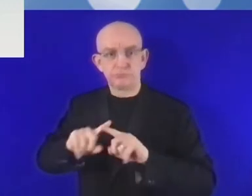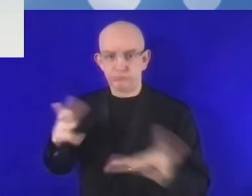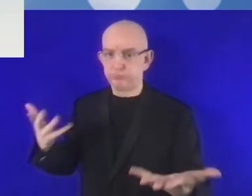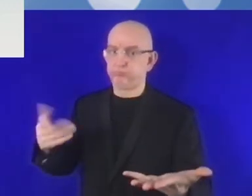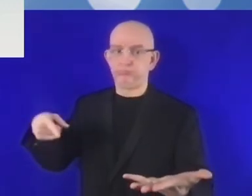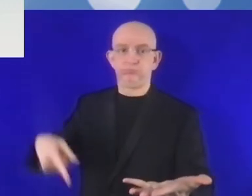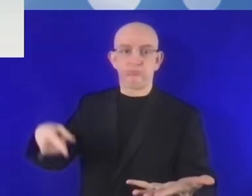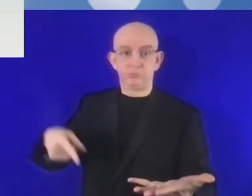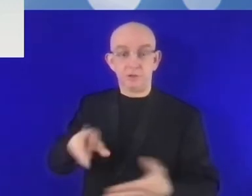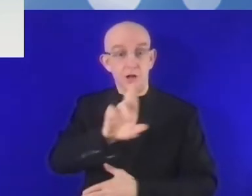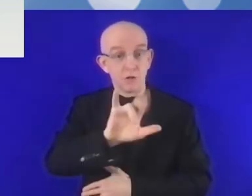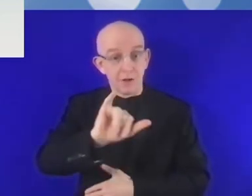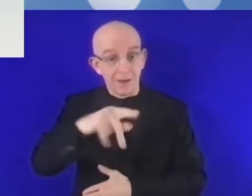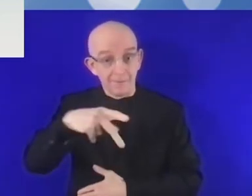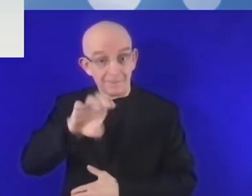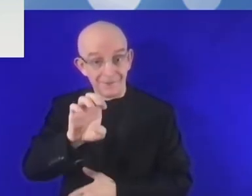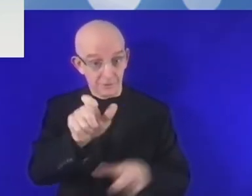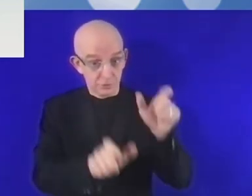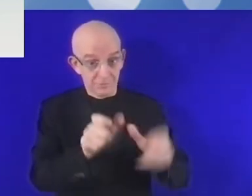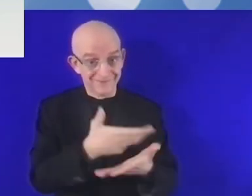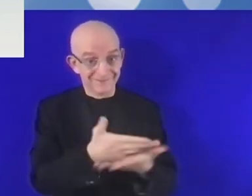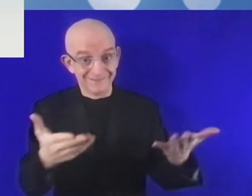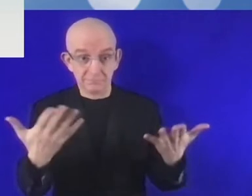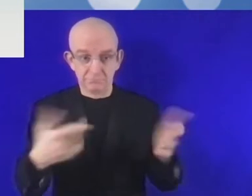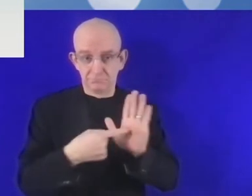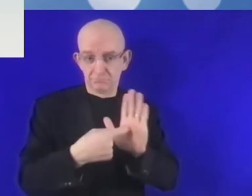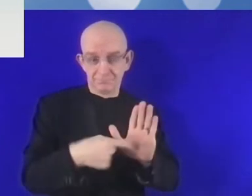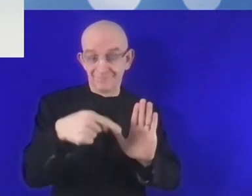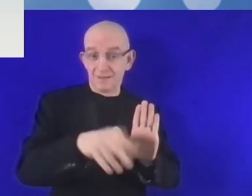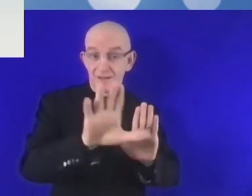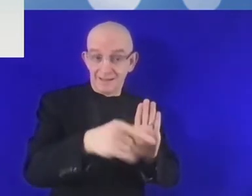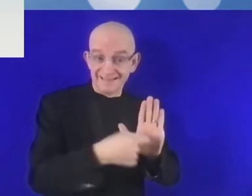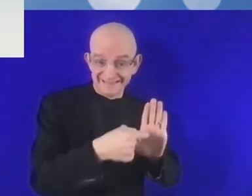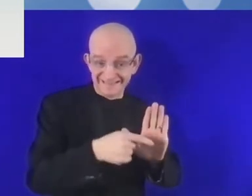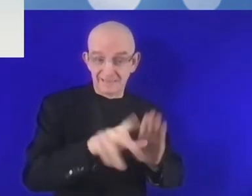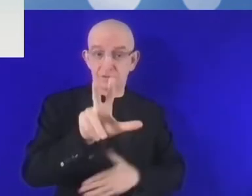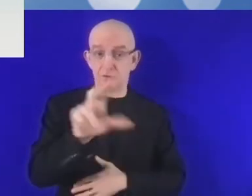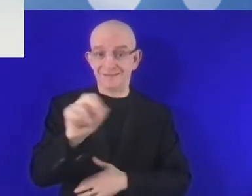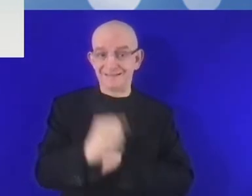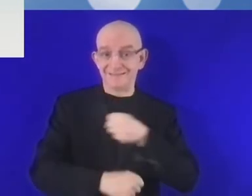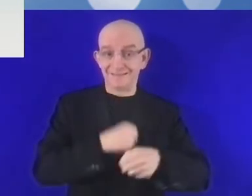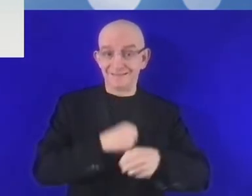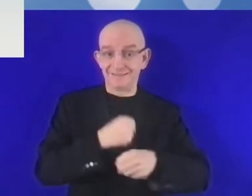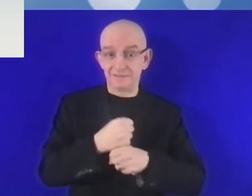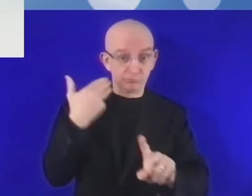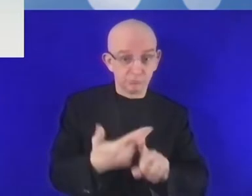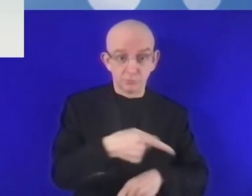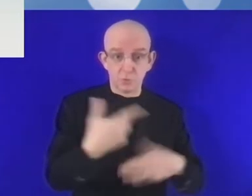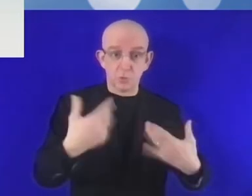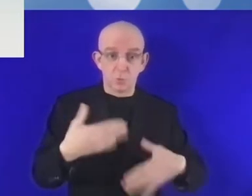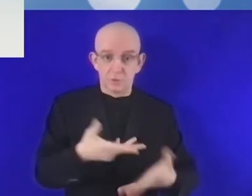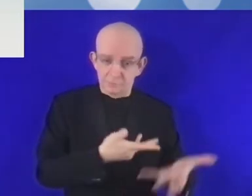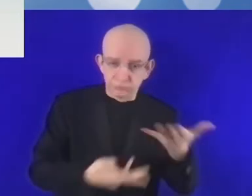التقنيين، في إن مجتمع رايب خلال عمله في